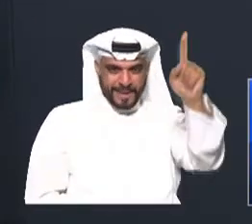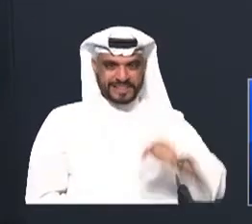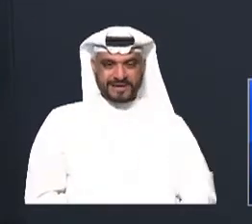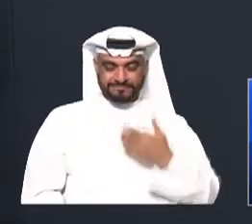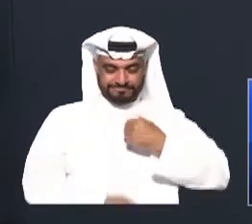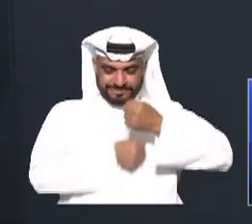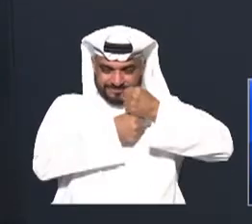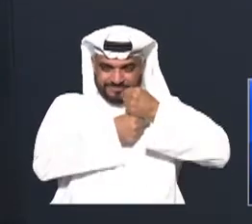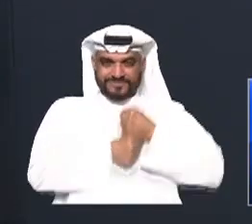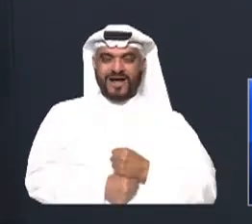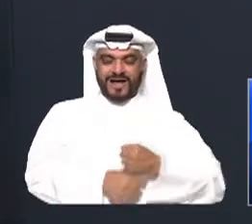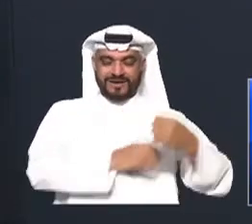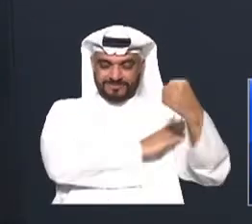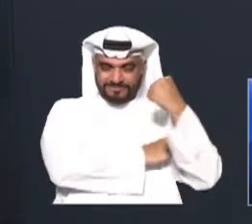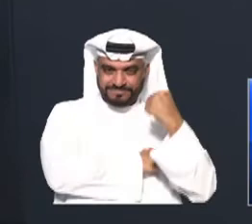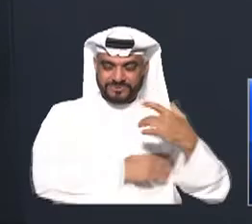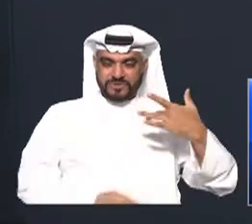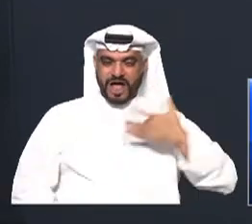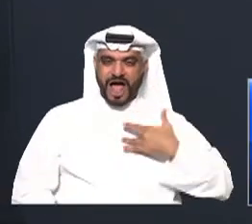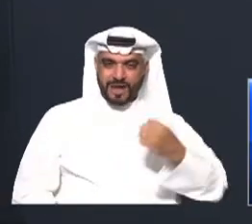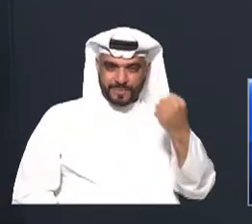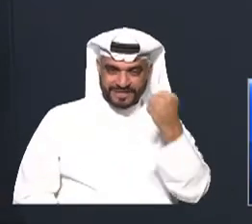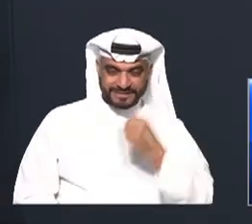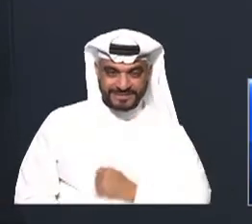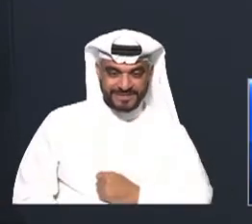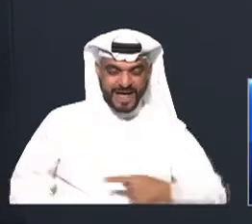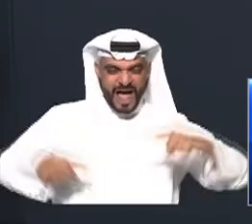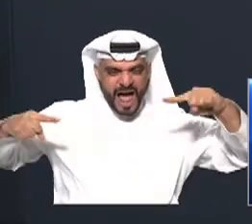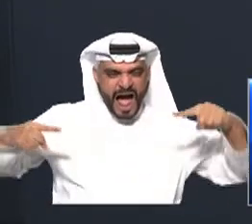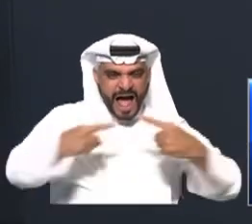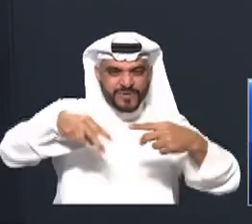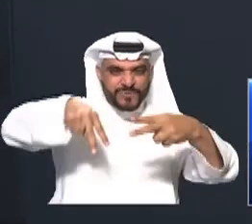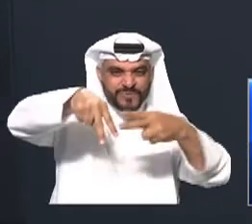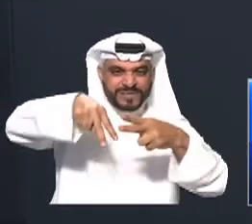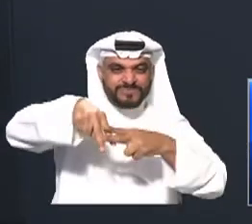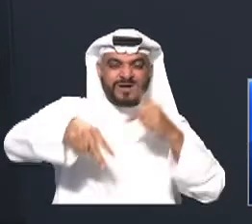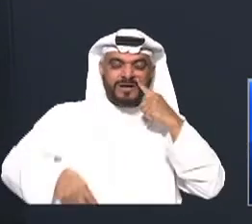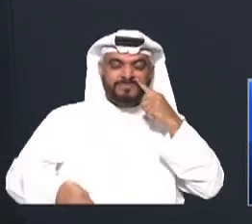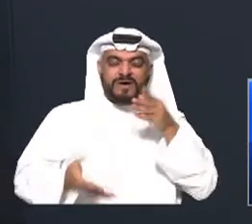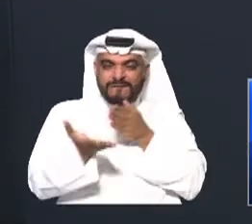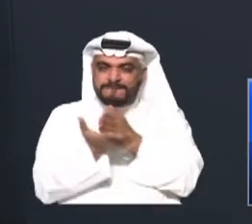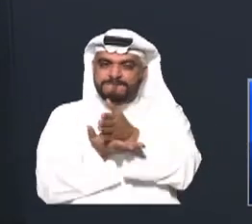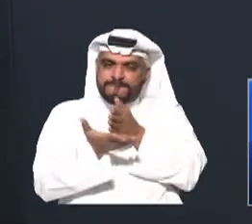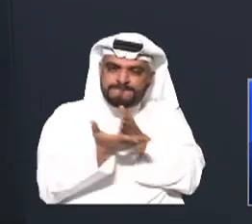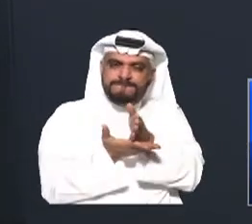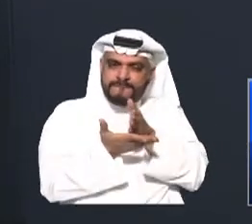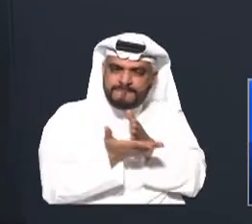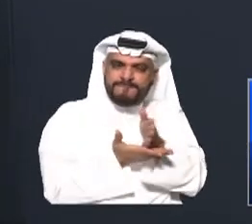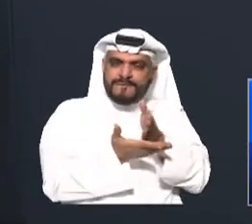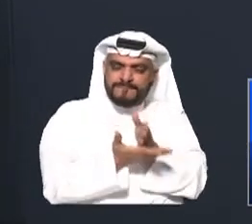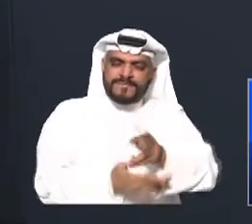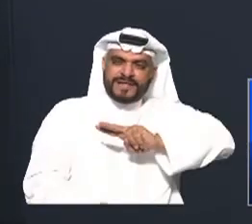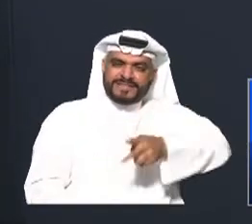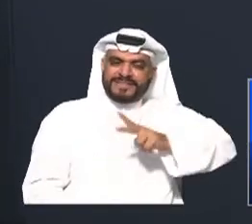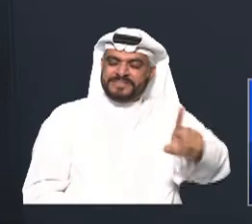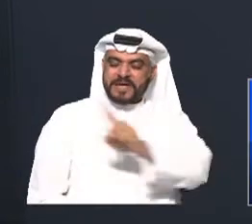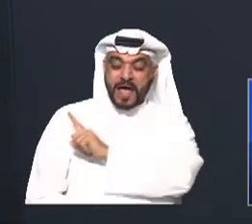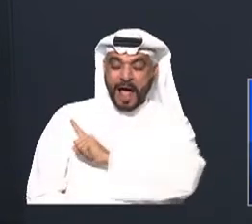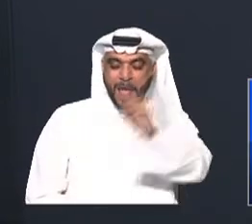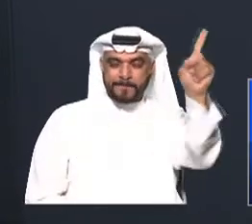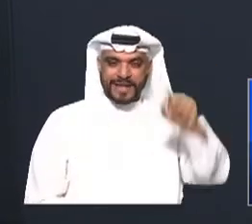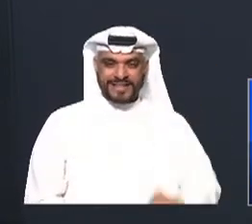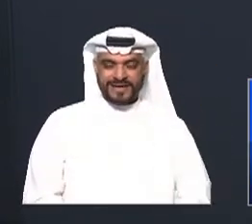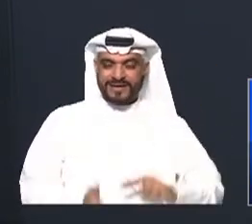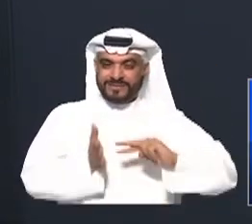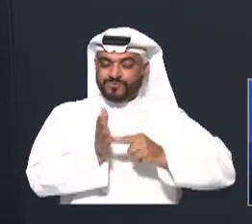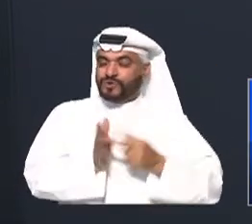لن يتعب. لقد جرب العدو ألف طريقة مع الفلسطيني وفشل، وكان لسان حاله: متى ننتهي